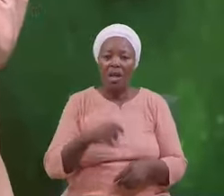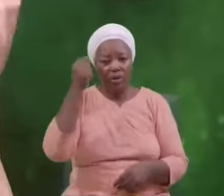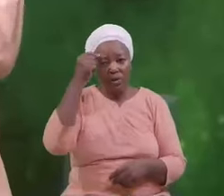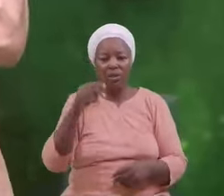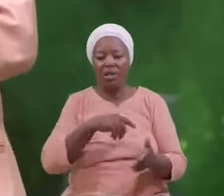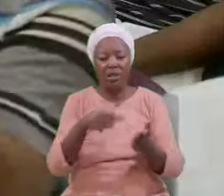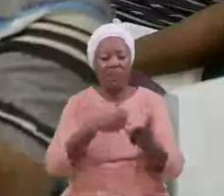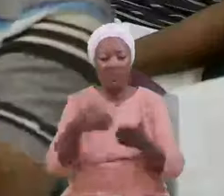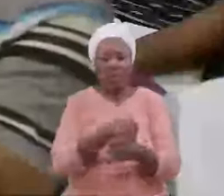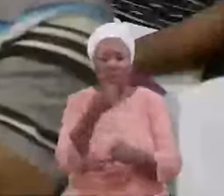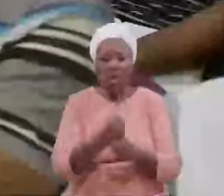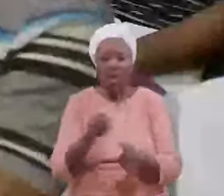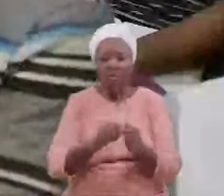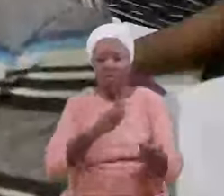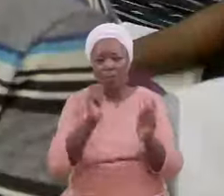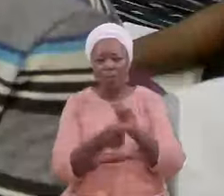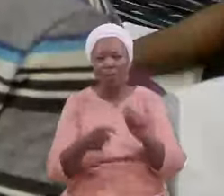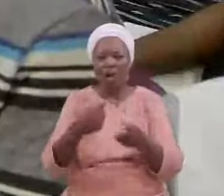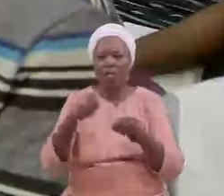changera pour vous cette année en meilleur.